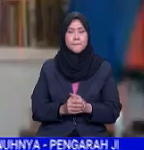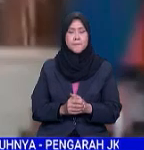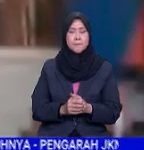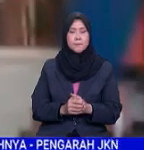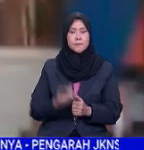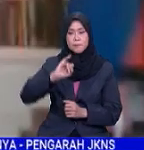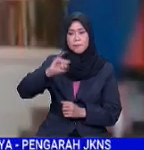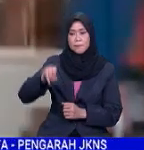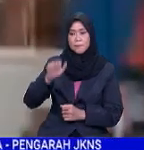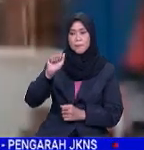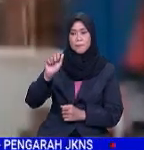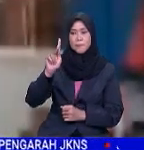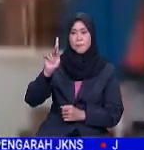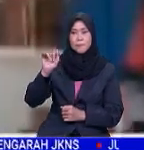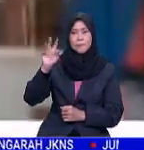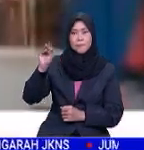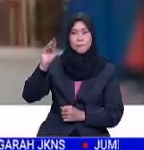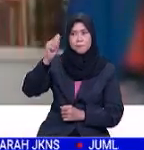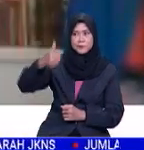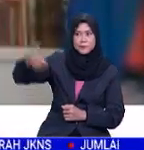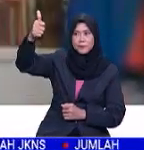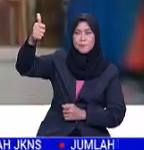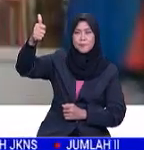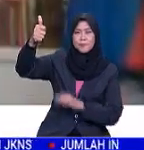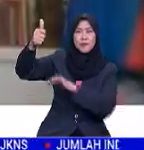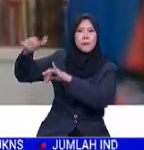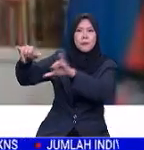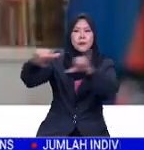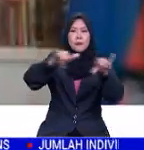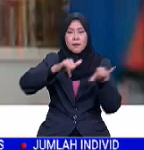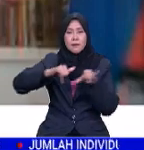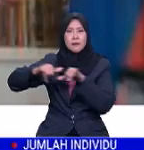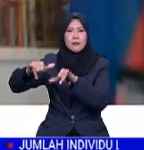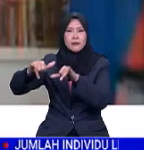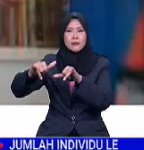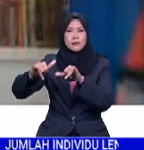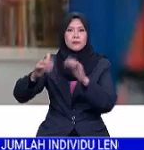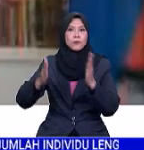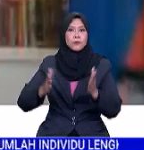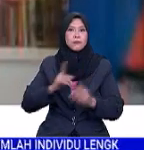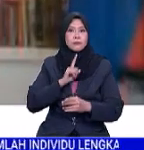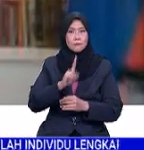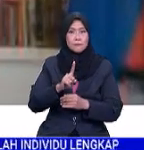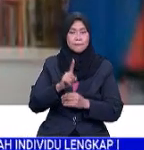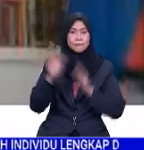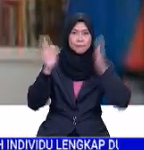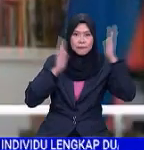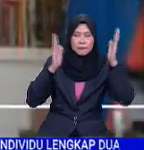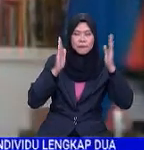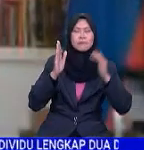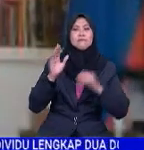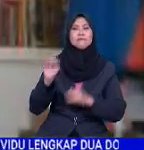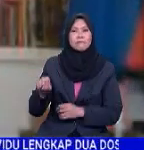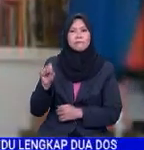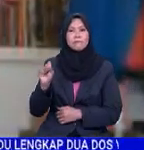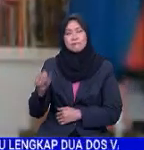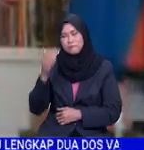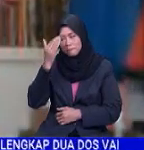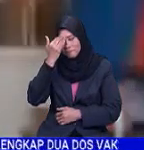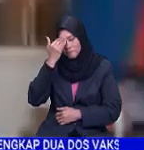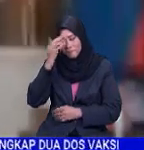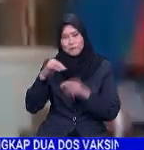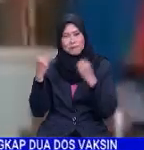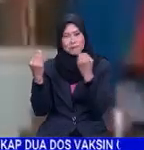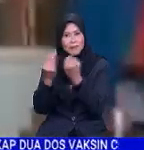JAKIM sebagai agensi yang menyelaras hal ehwal Islam di negara ini amat cana dengan kesusahan yang dihadapi